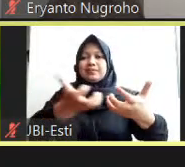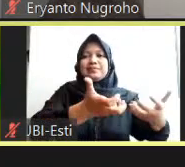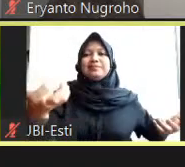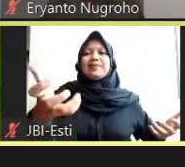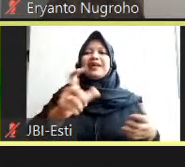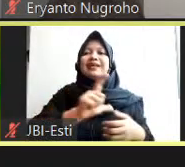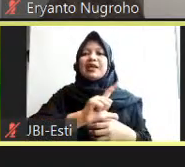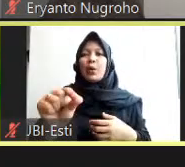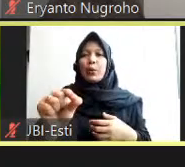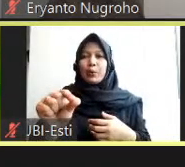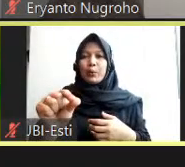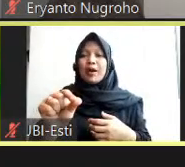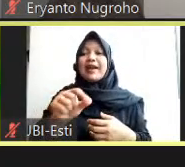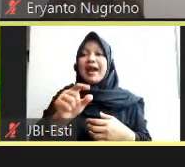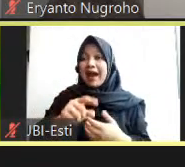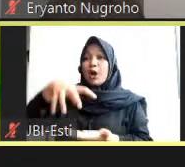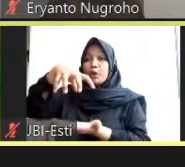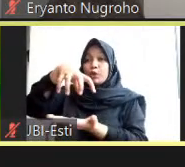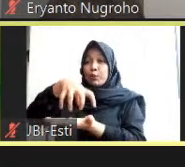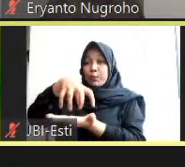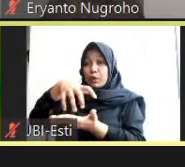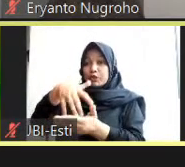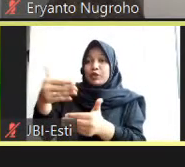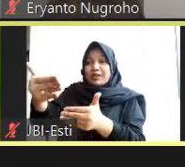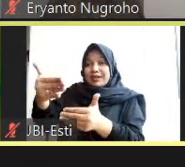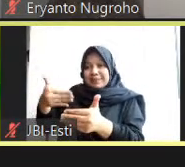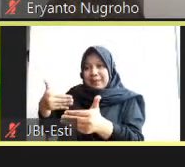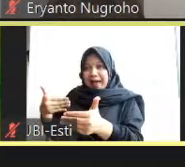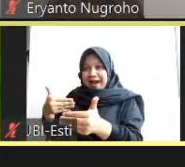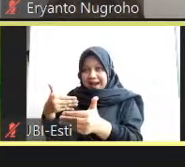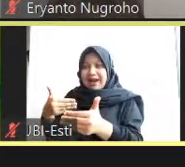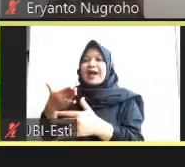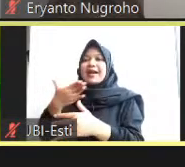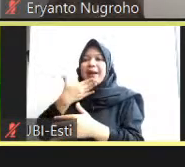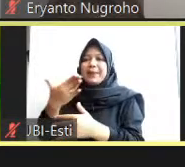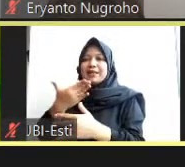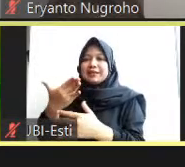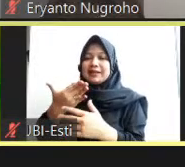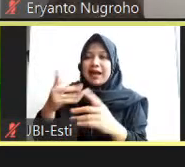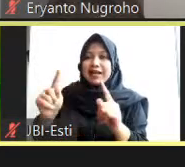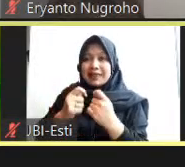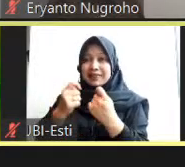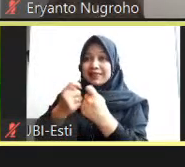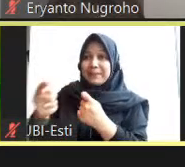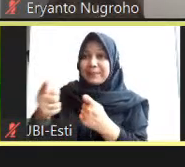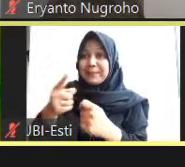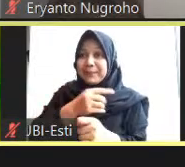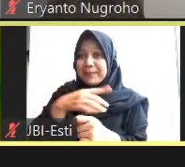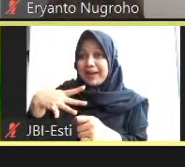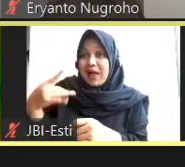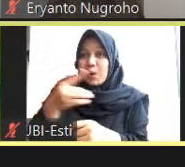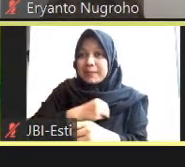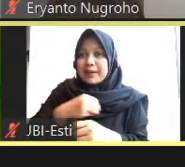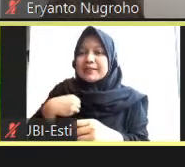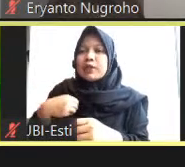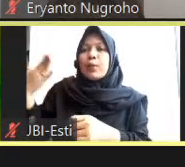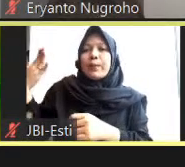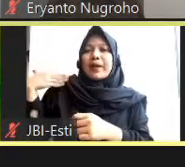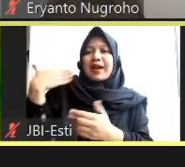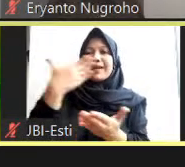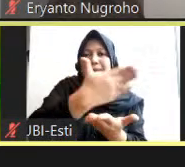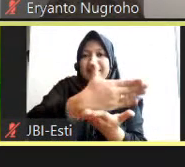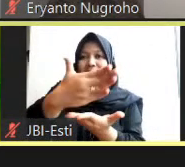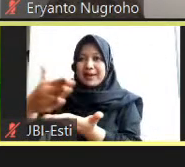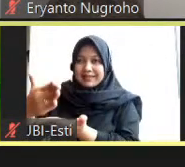sendiri, karena kita ada di belakang, maka biasanya para medis jalanan, di jalanan pun kita berbagi peran. Ada